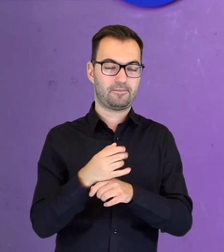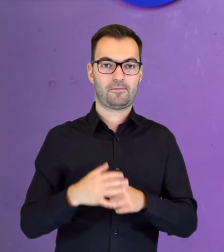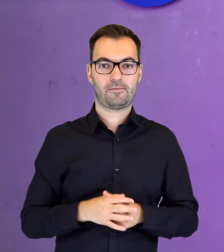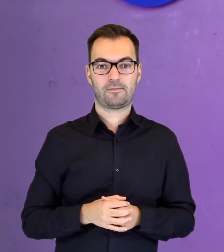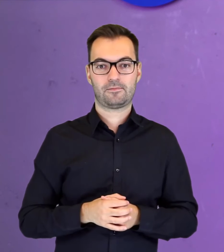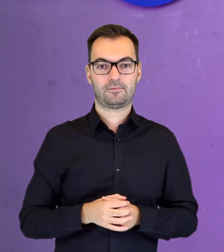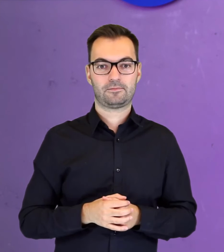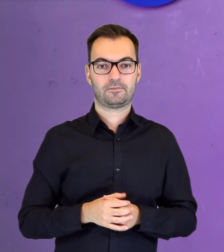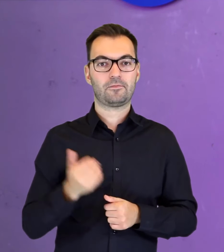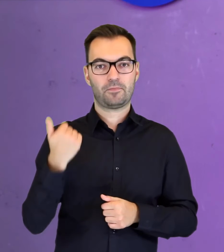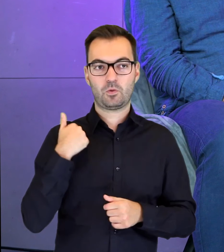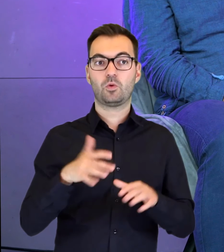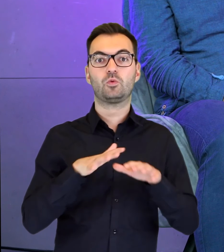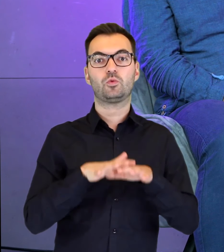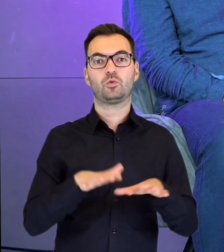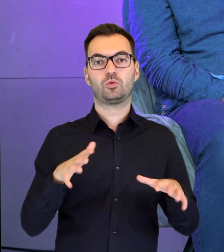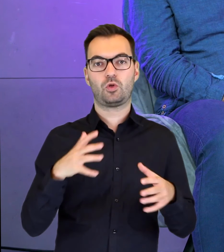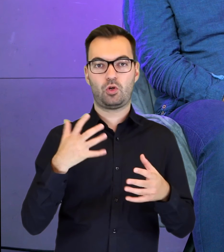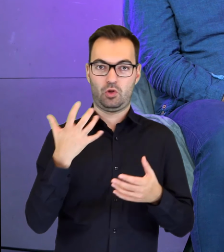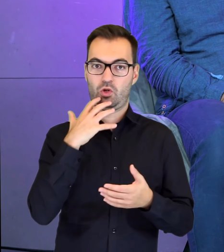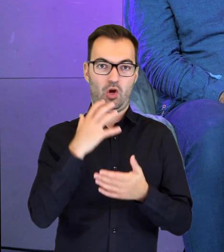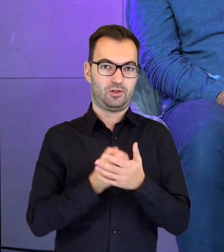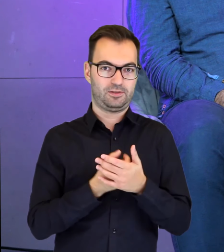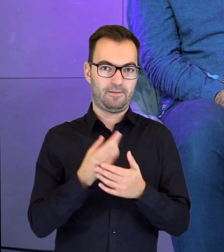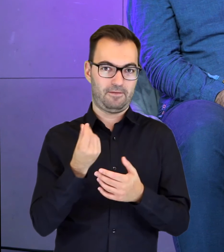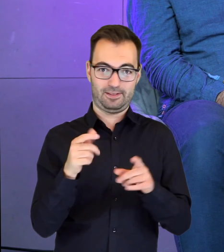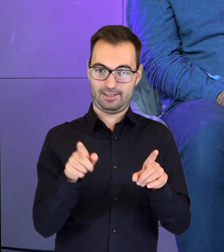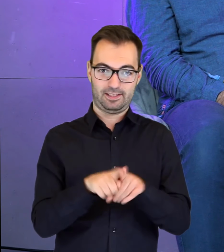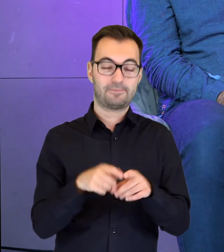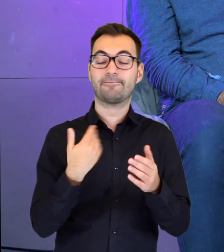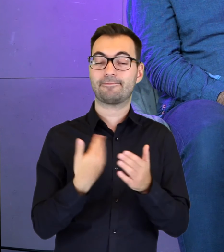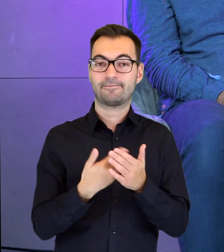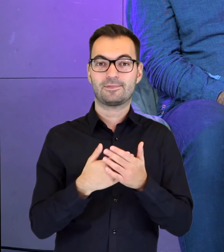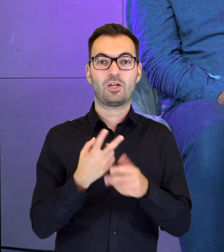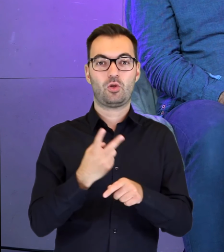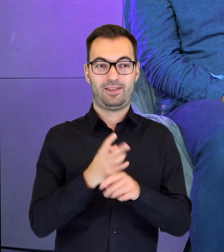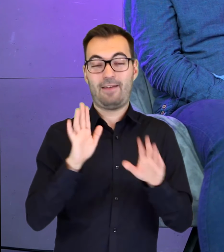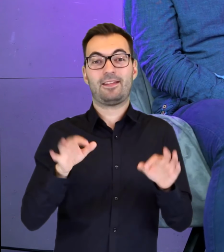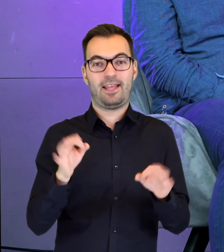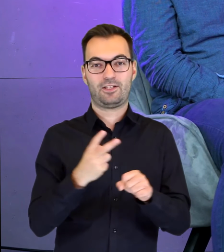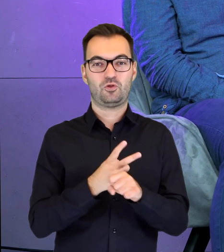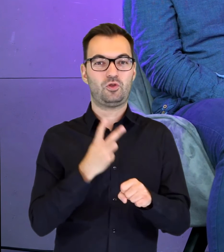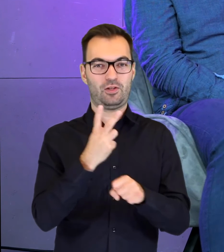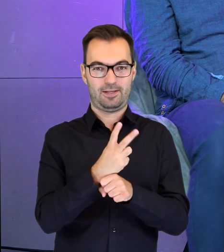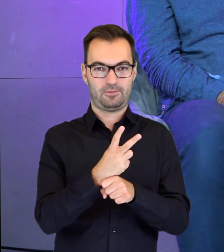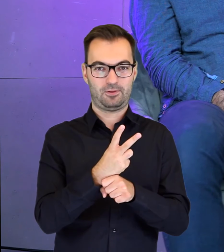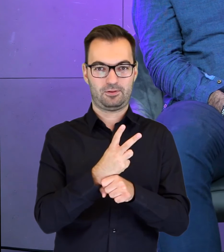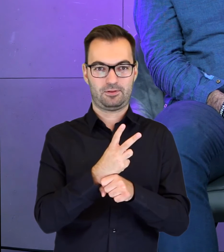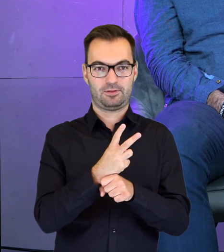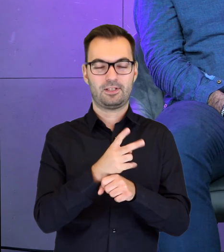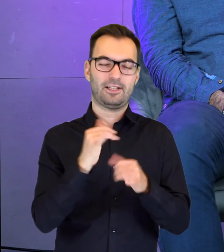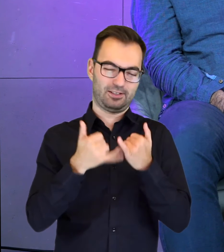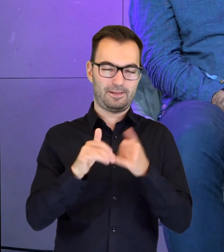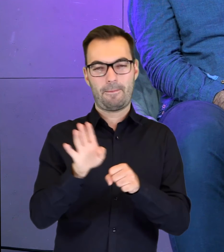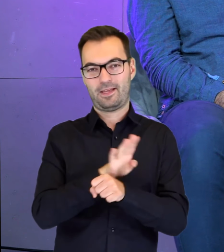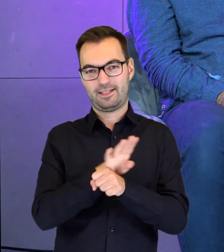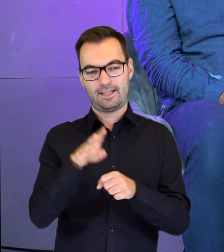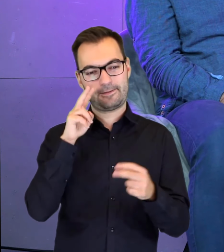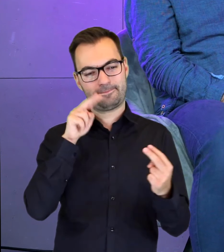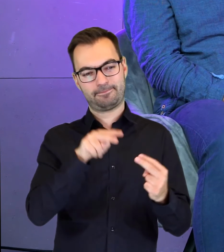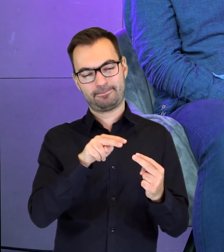w Polsce które były dostępne i przyniosło to wiele korzyści finansowych bo dostępność też